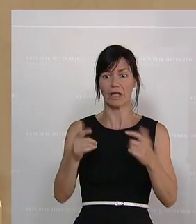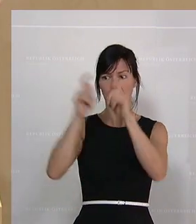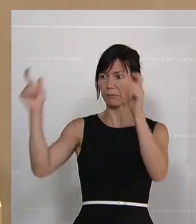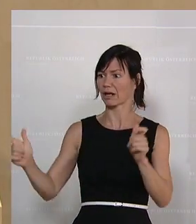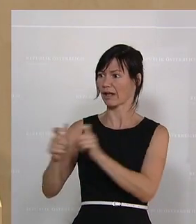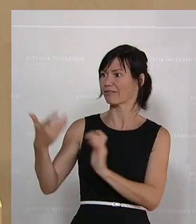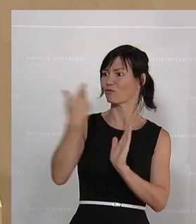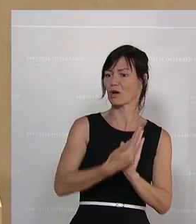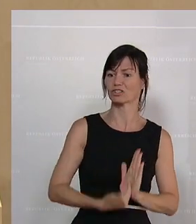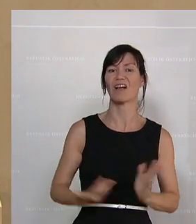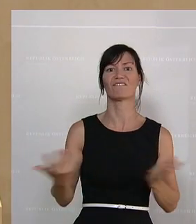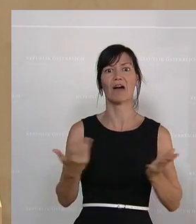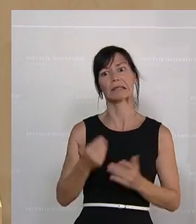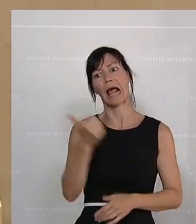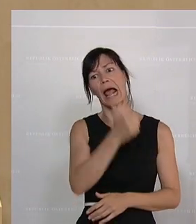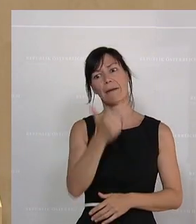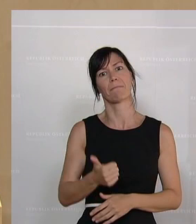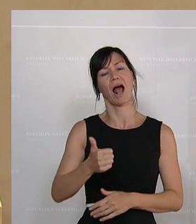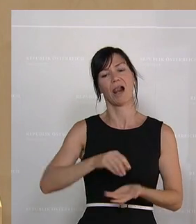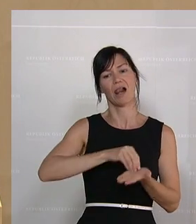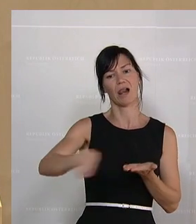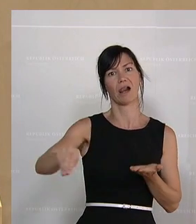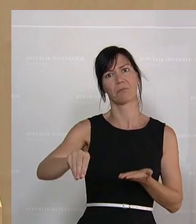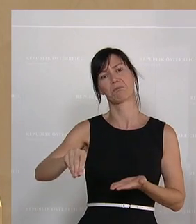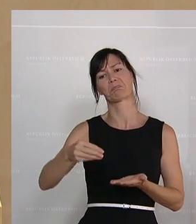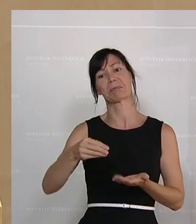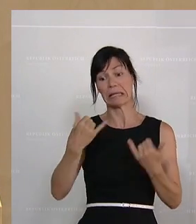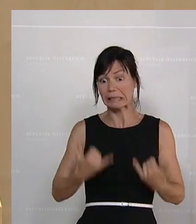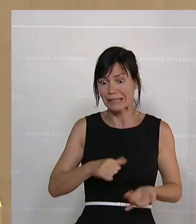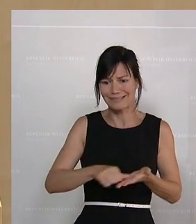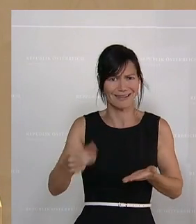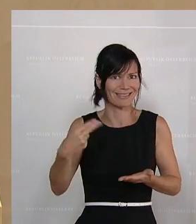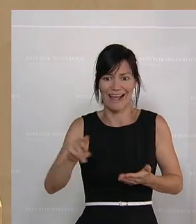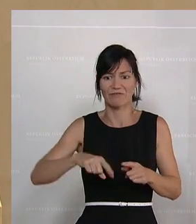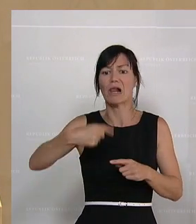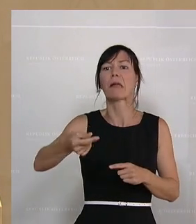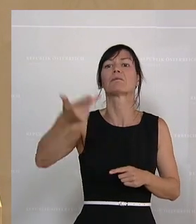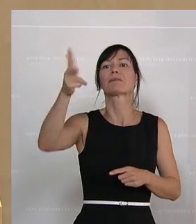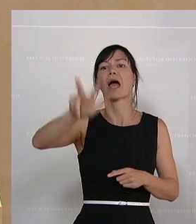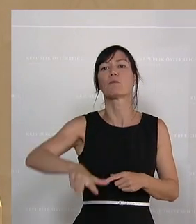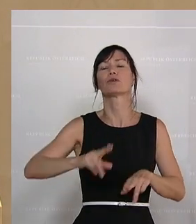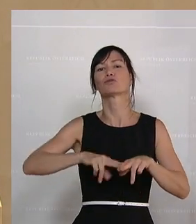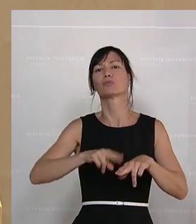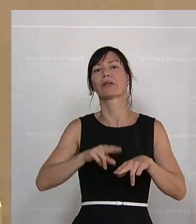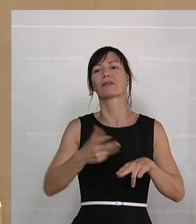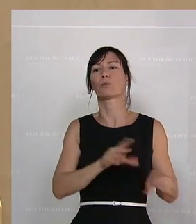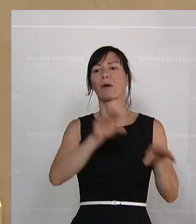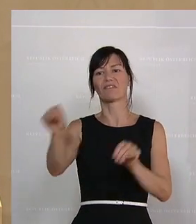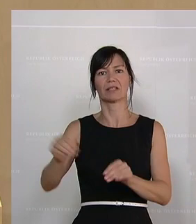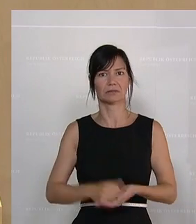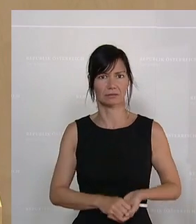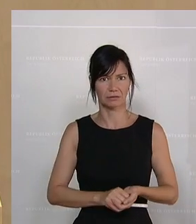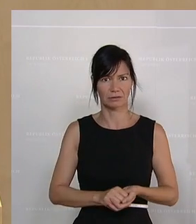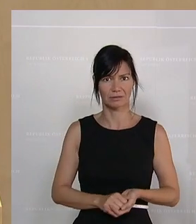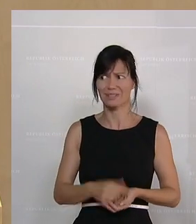vielen drei monaten vielleicht ausbezahlt werden ja sie präsentieren ein paket und sie nennen es anti